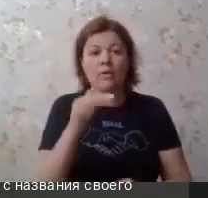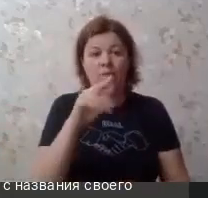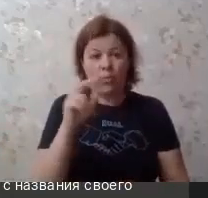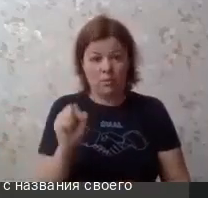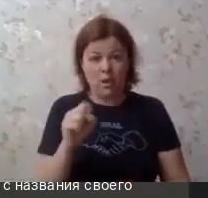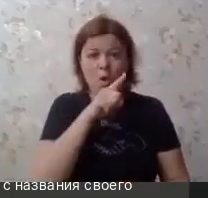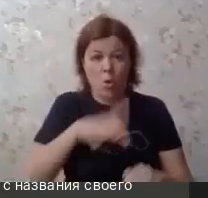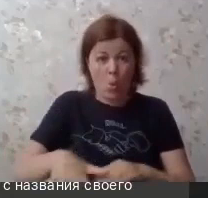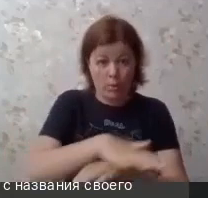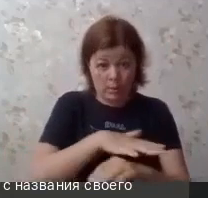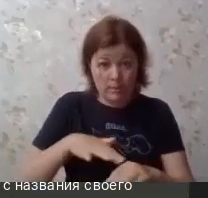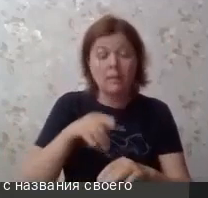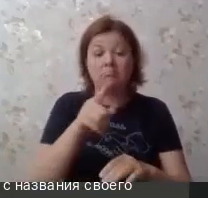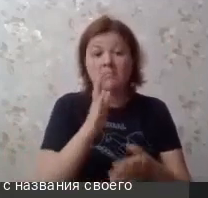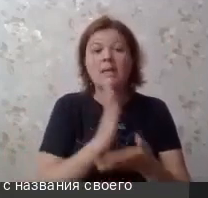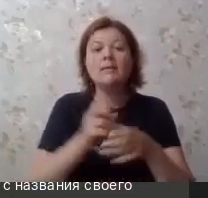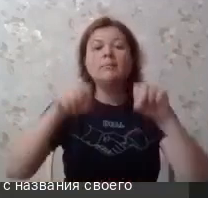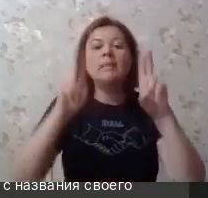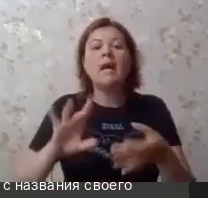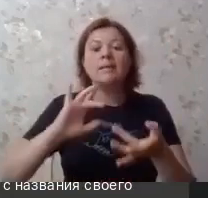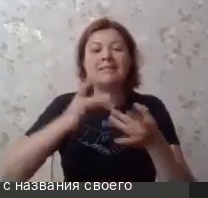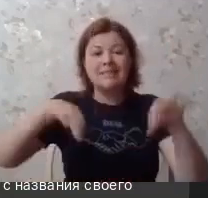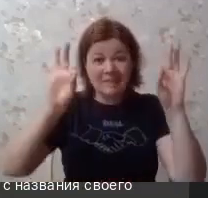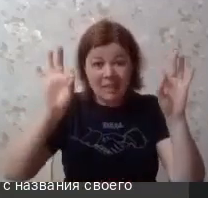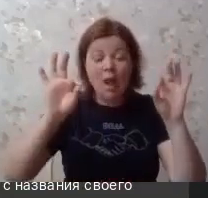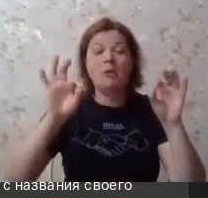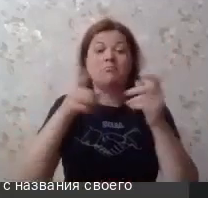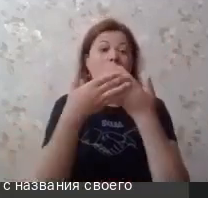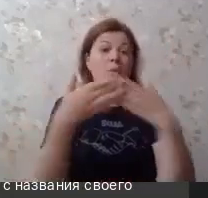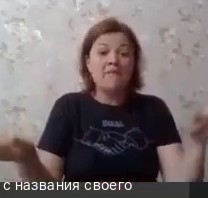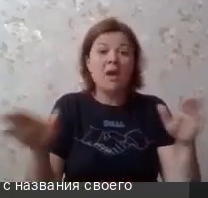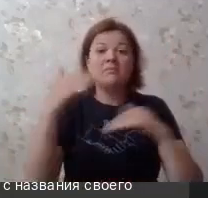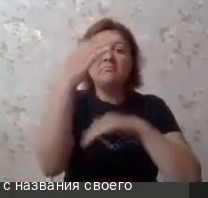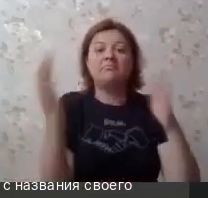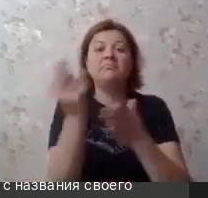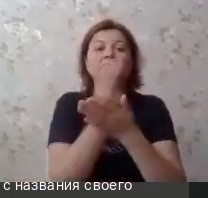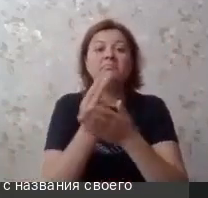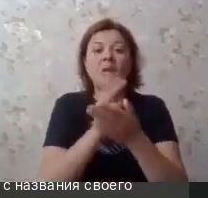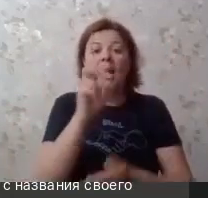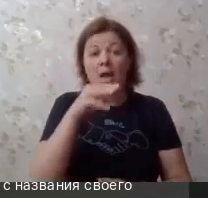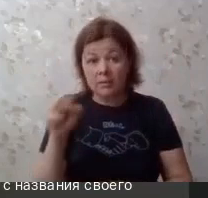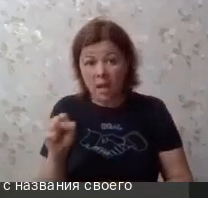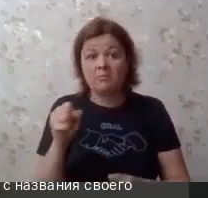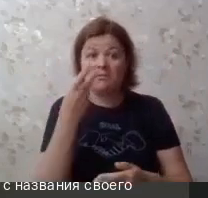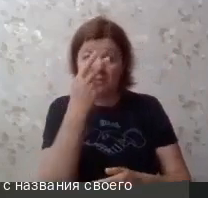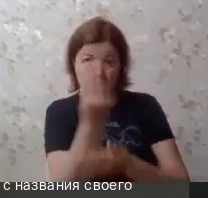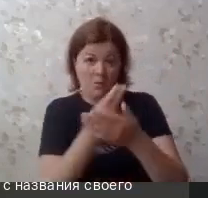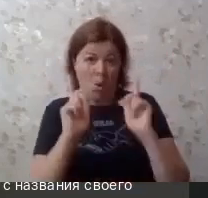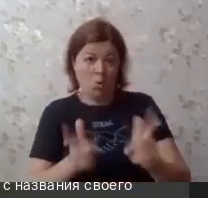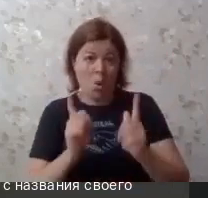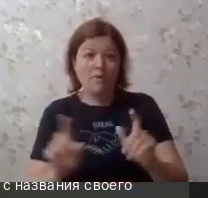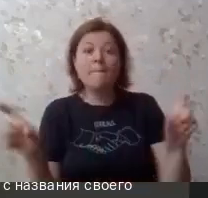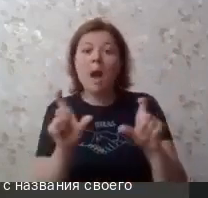Там по данной ссылке открывается карта, и они там отмечены на карте, и, соответственно,